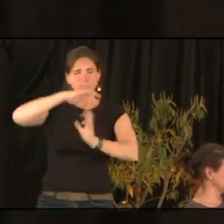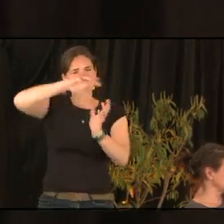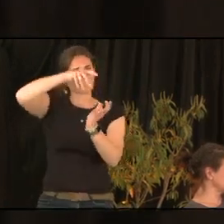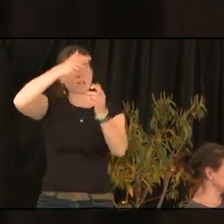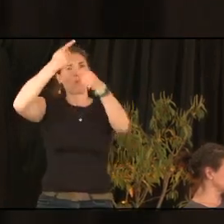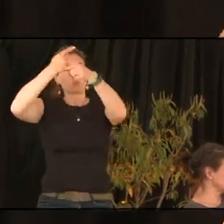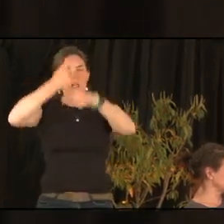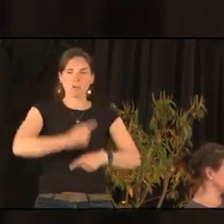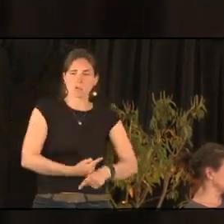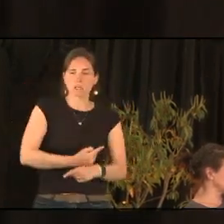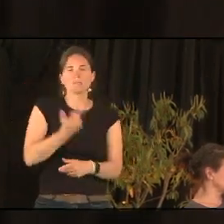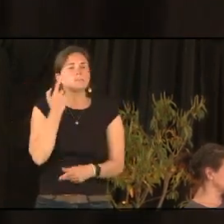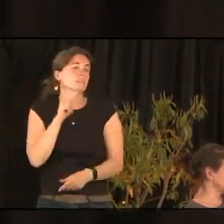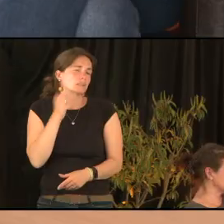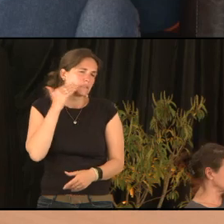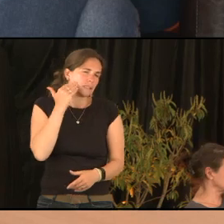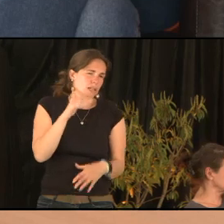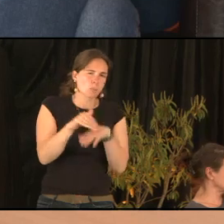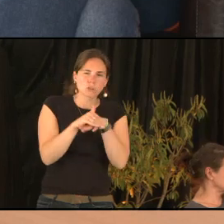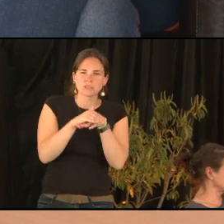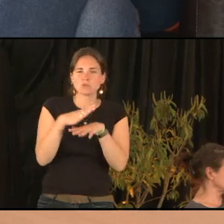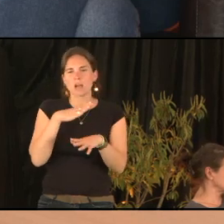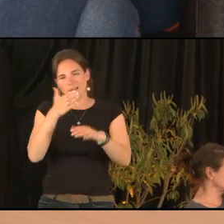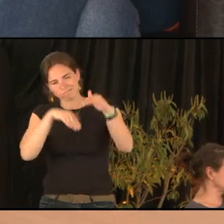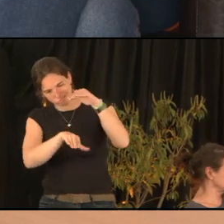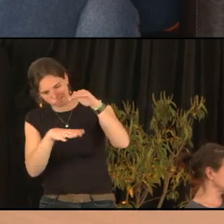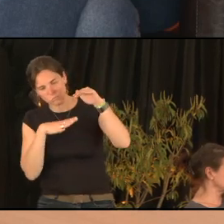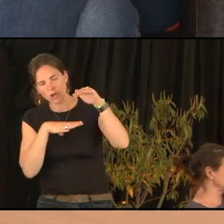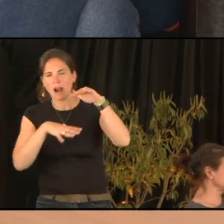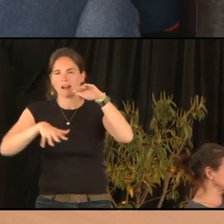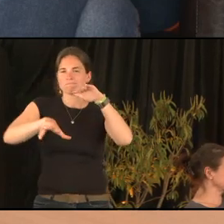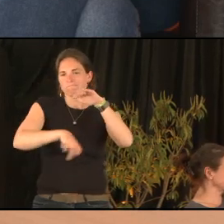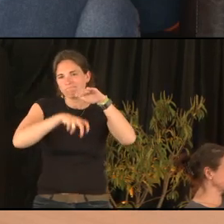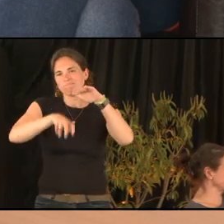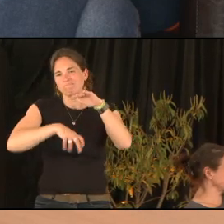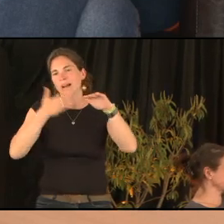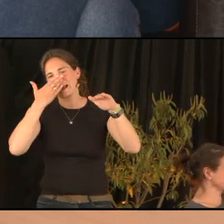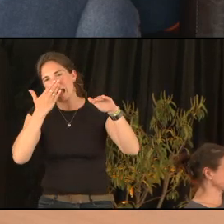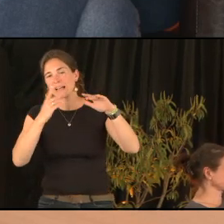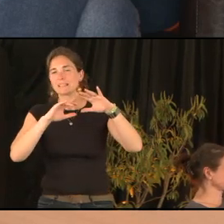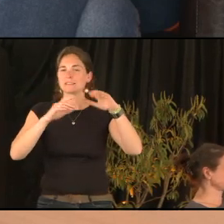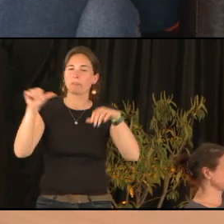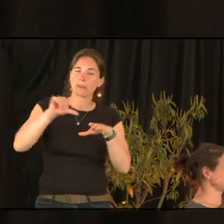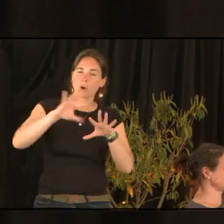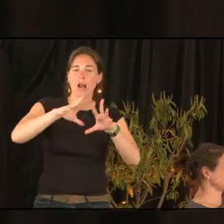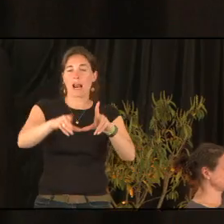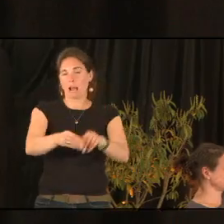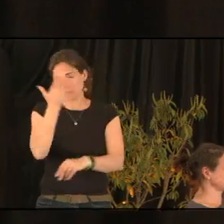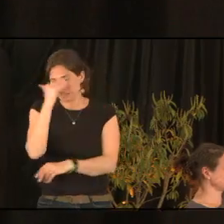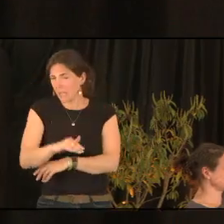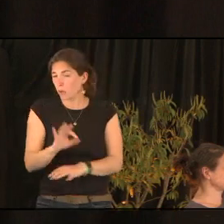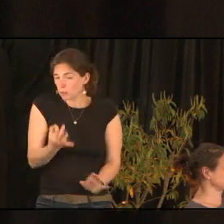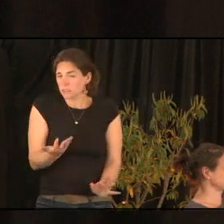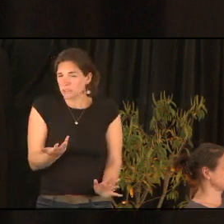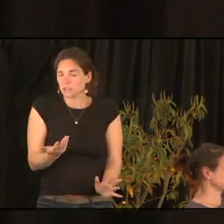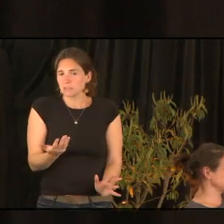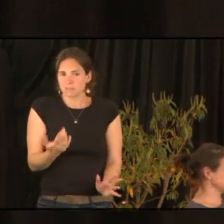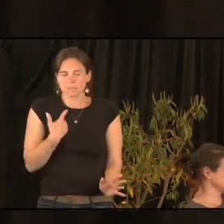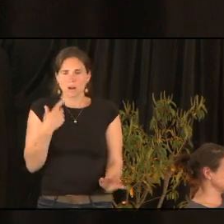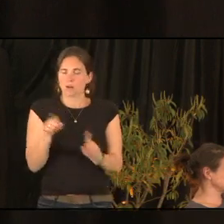lieu, ça c'est vrai. Et puis ça m'a fait penser à autre chose. En fait, je rebondis juste sur la question de la révolte, enfin de ici